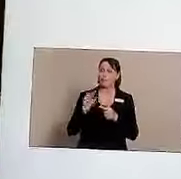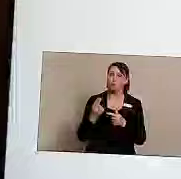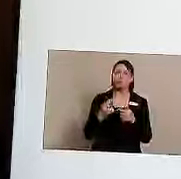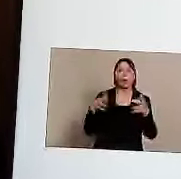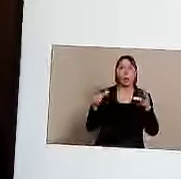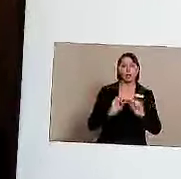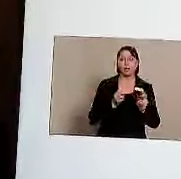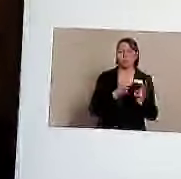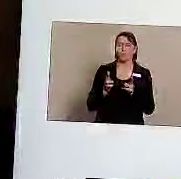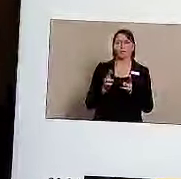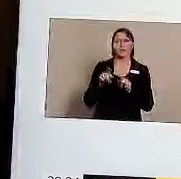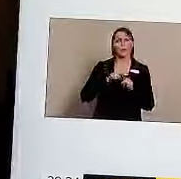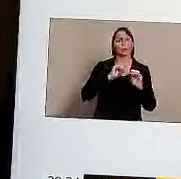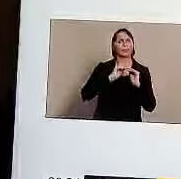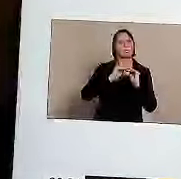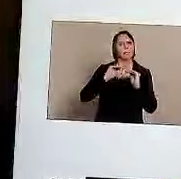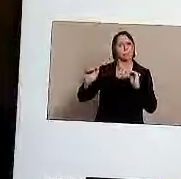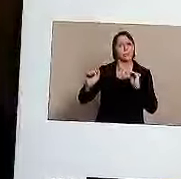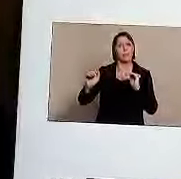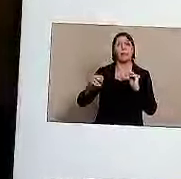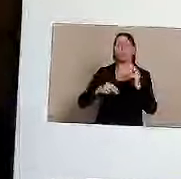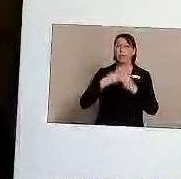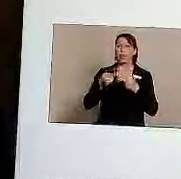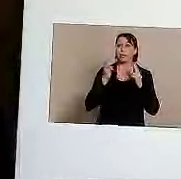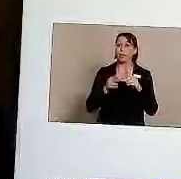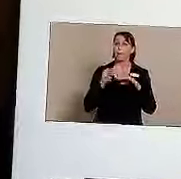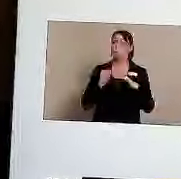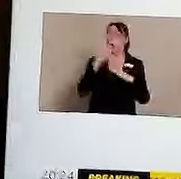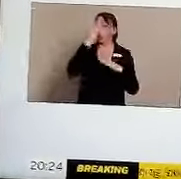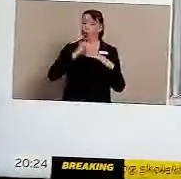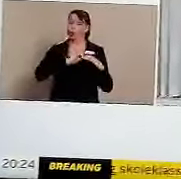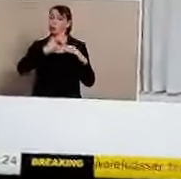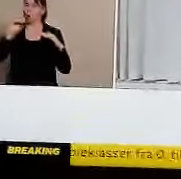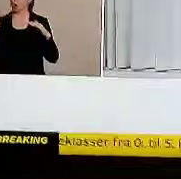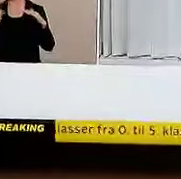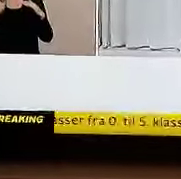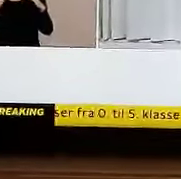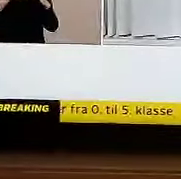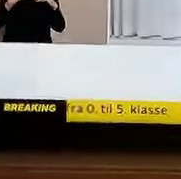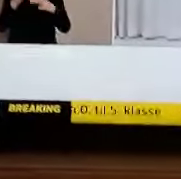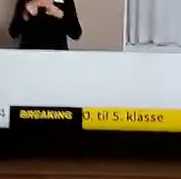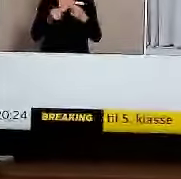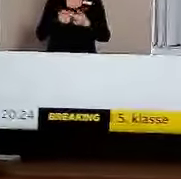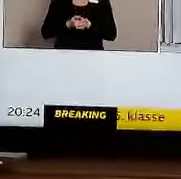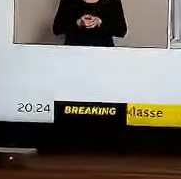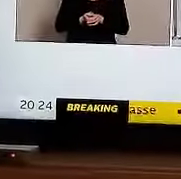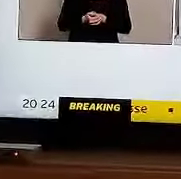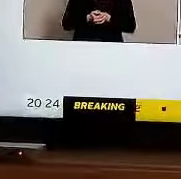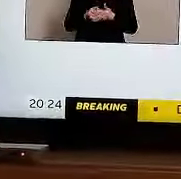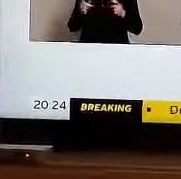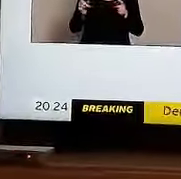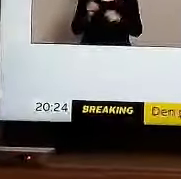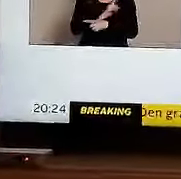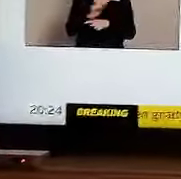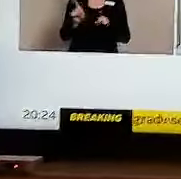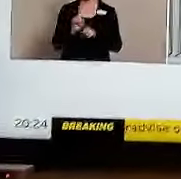الصحة العامة. Vi ligger altså stadig inden for den grønne kurve. Samtidig udnytter vi muligheden for hele tiden at